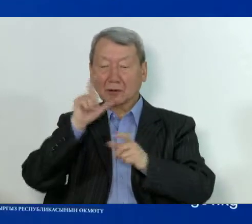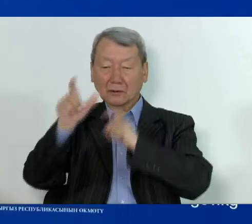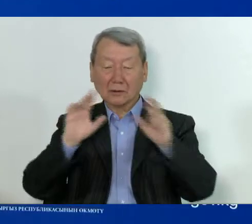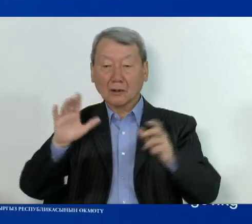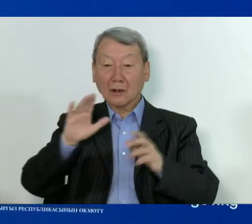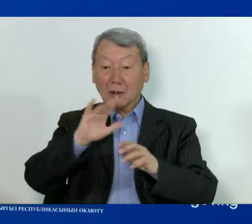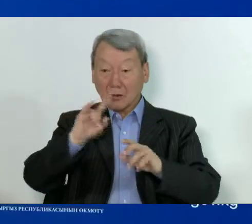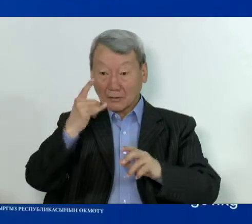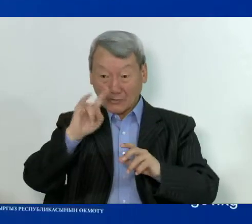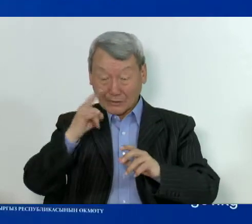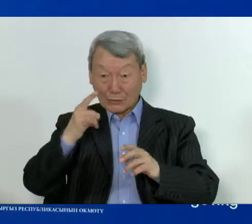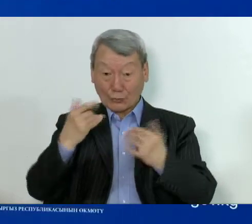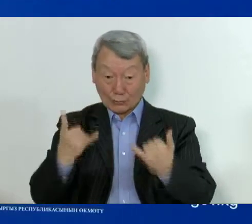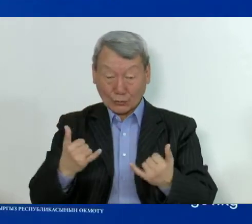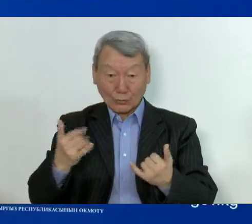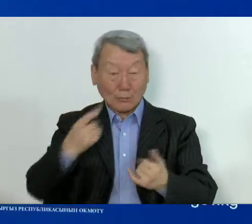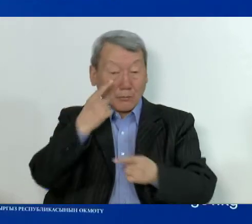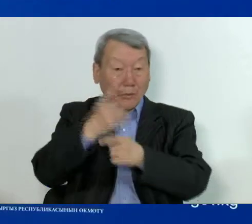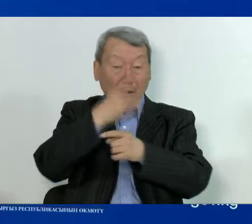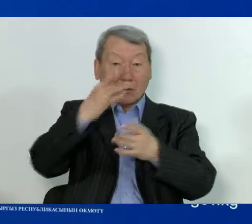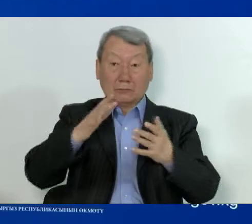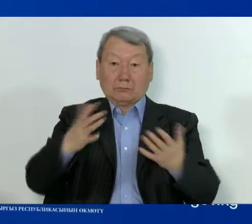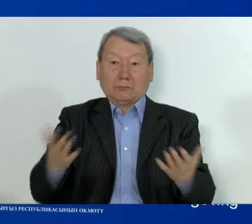Они сейчас впервые в жизни находятся